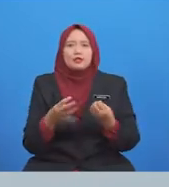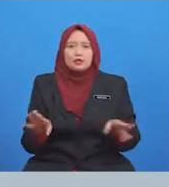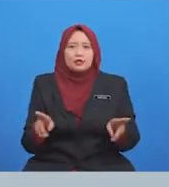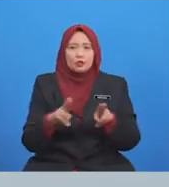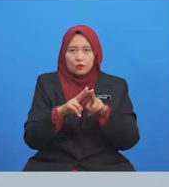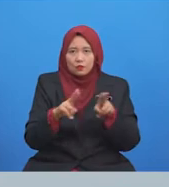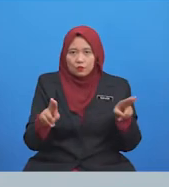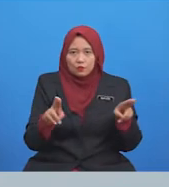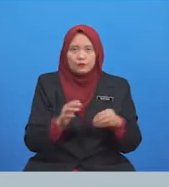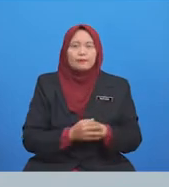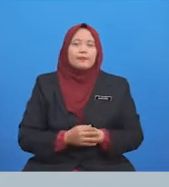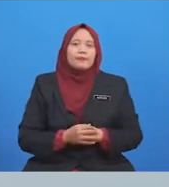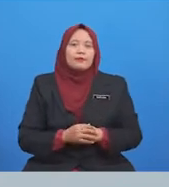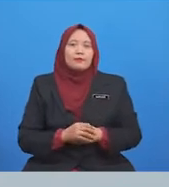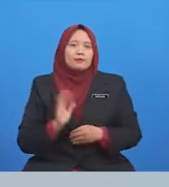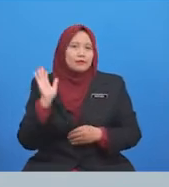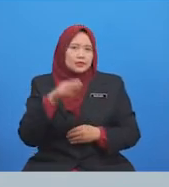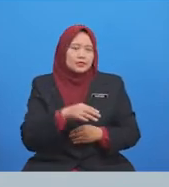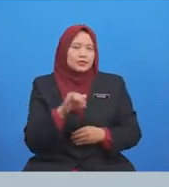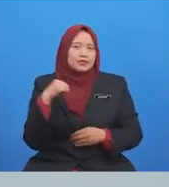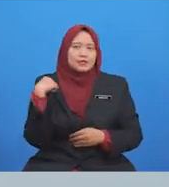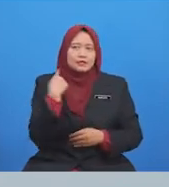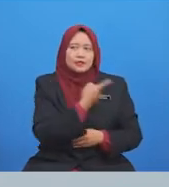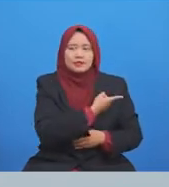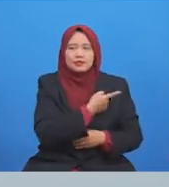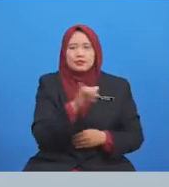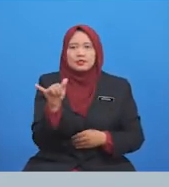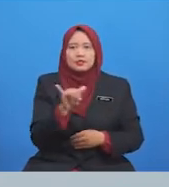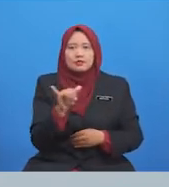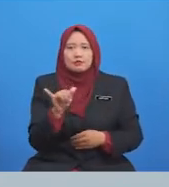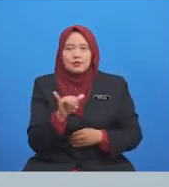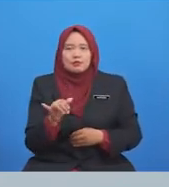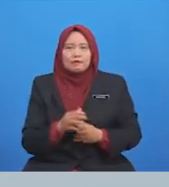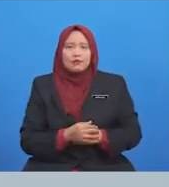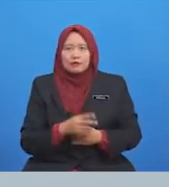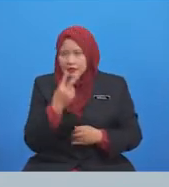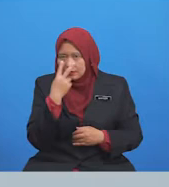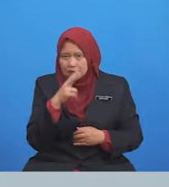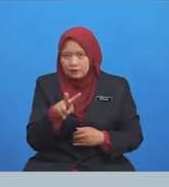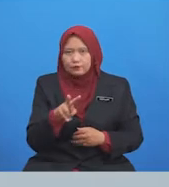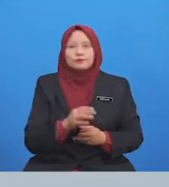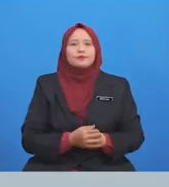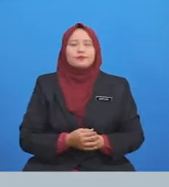ukur? Mari kita semak jawapan anda satu per satu.